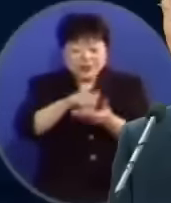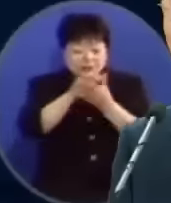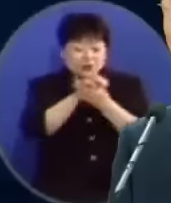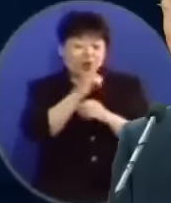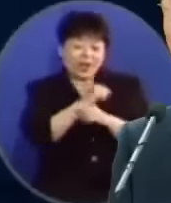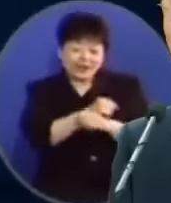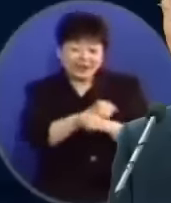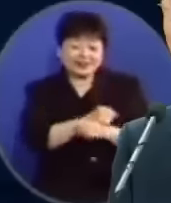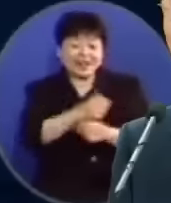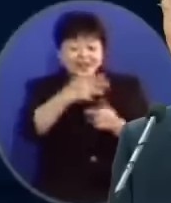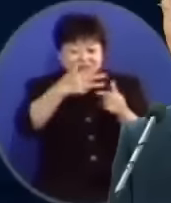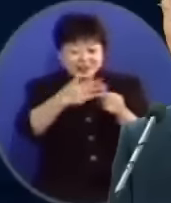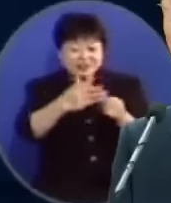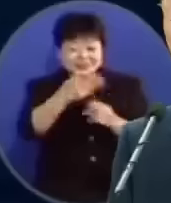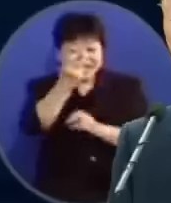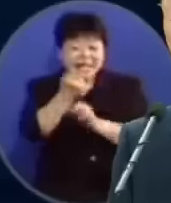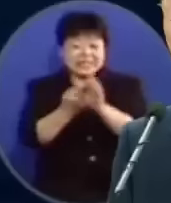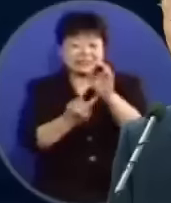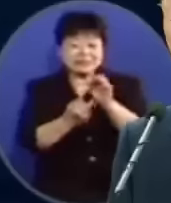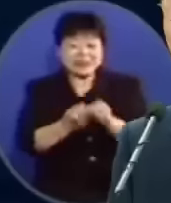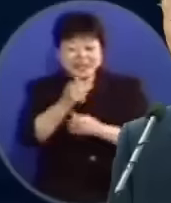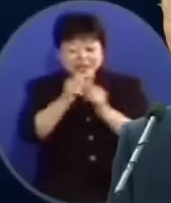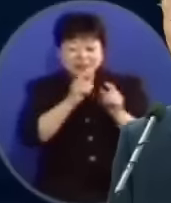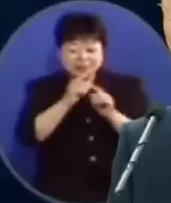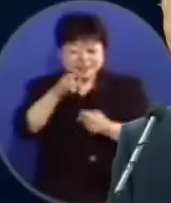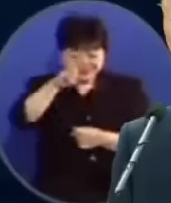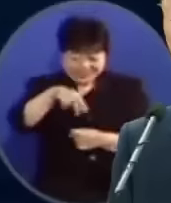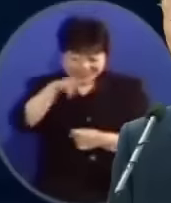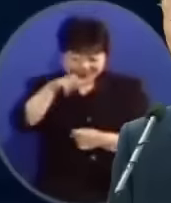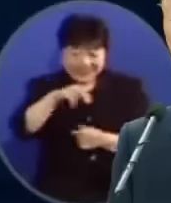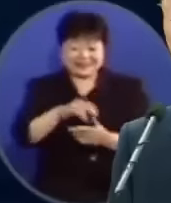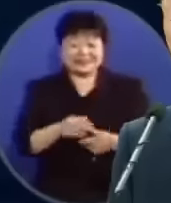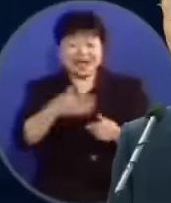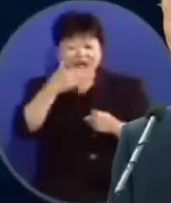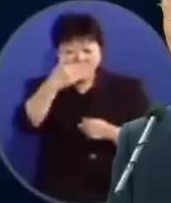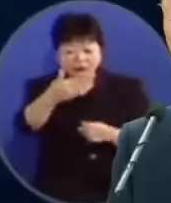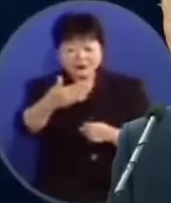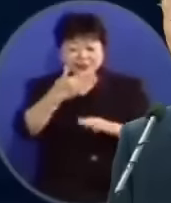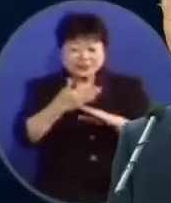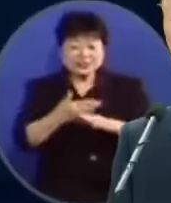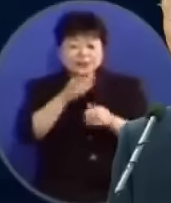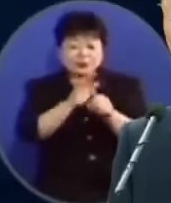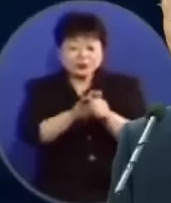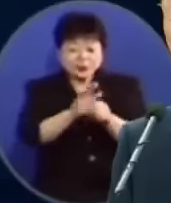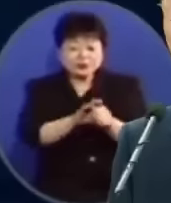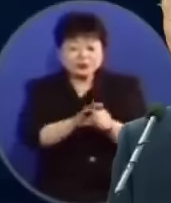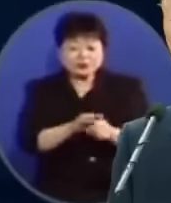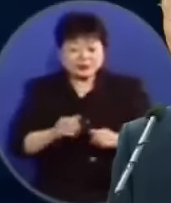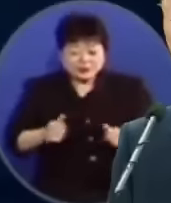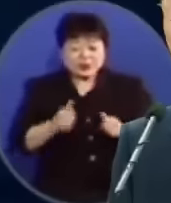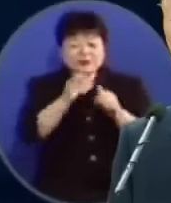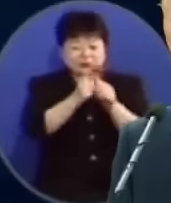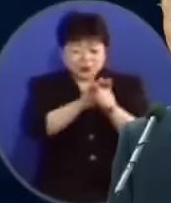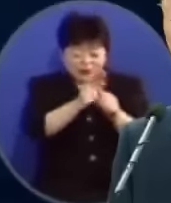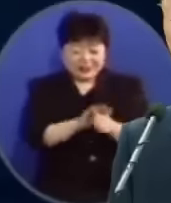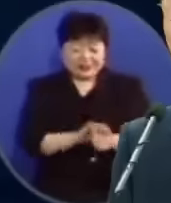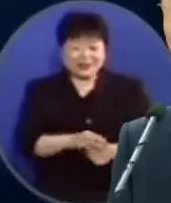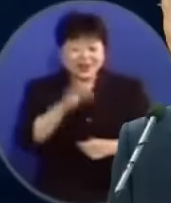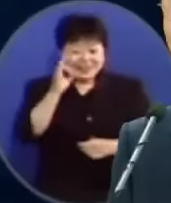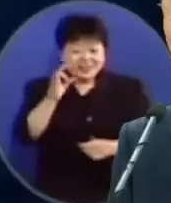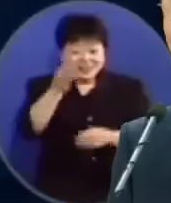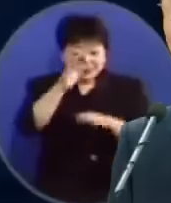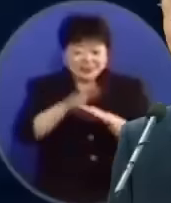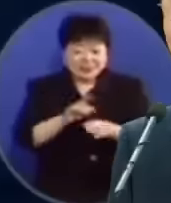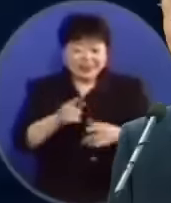기도하라. 여덟째, 아침에는 꼭 하나님 말씀을 읽어라. 아홉째, 남을 도울 수 있는 한 힘껏 도와라.